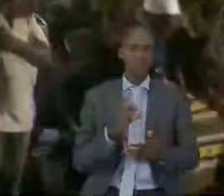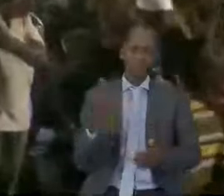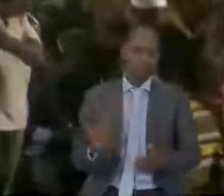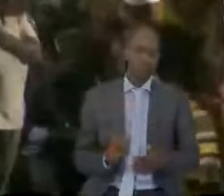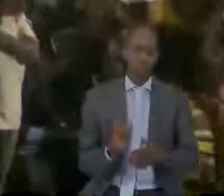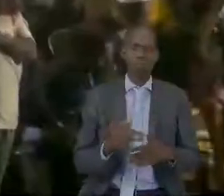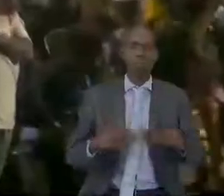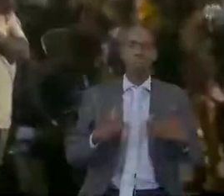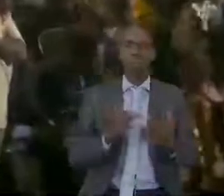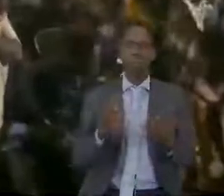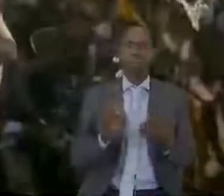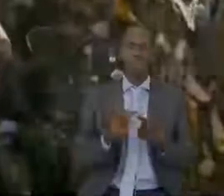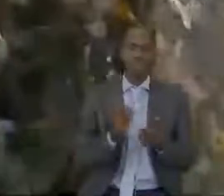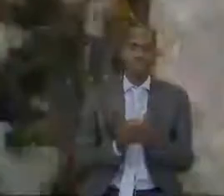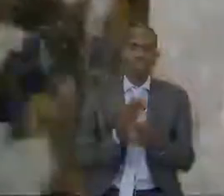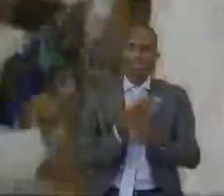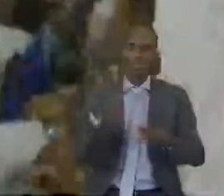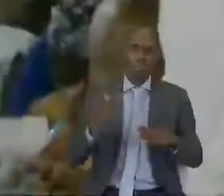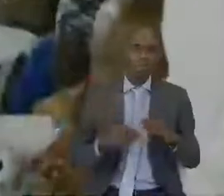libération totale.